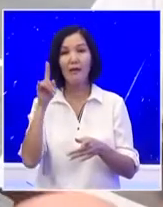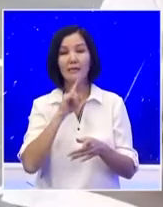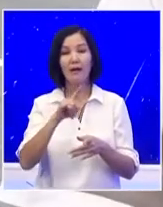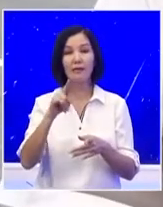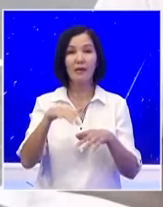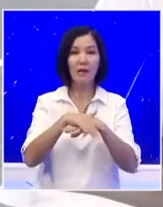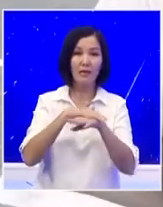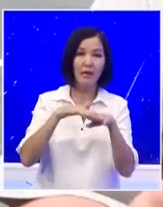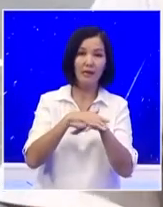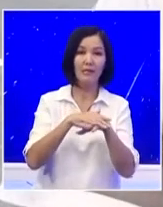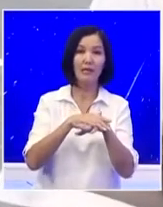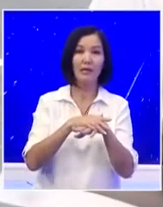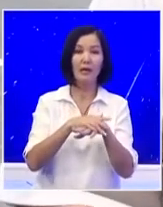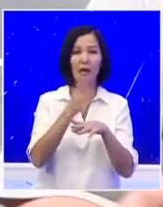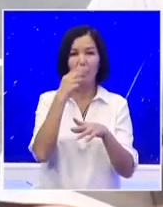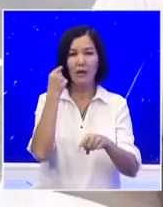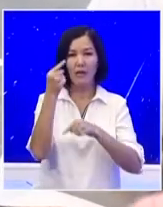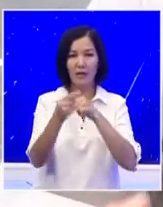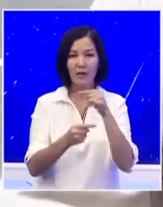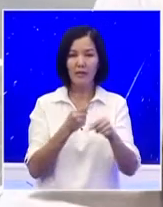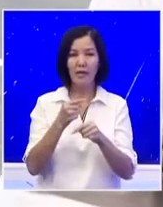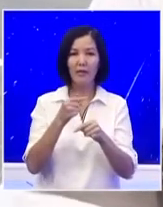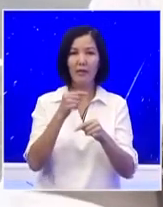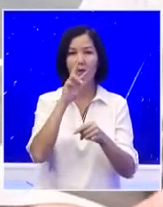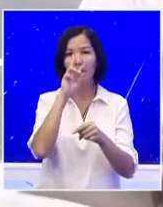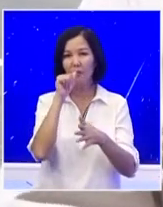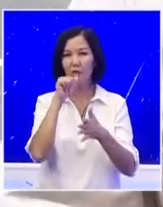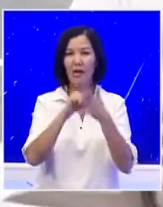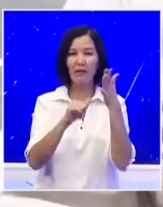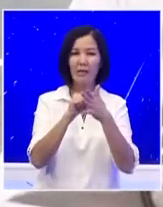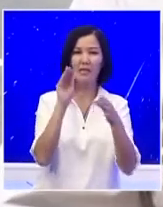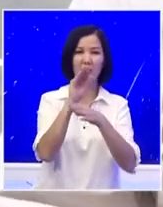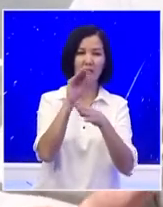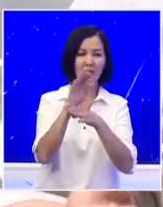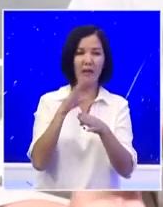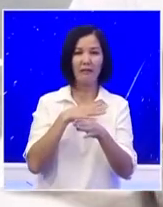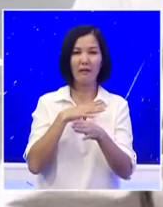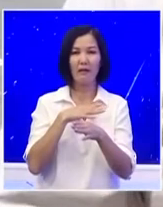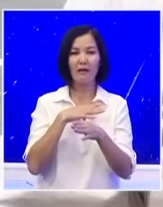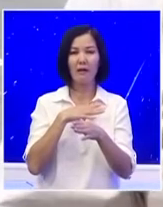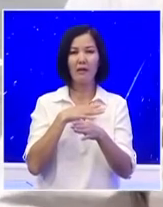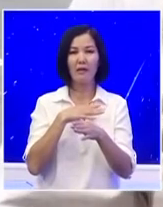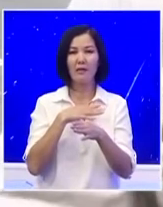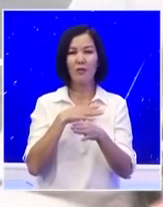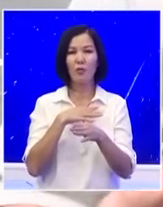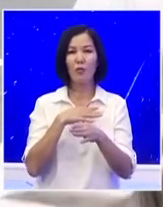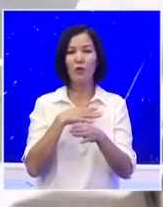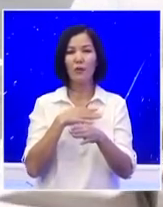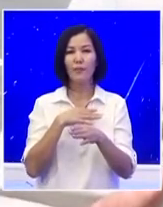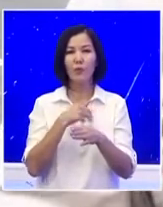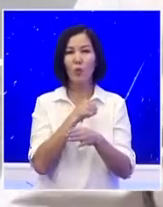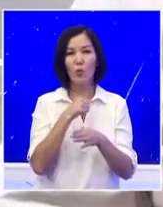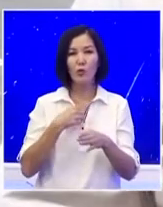мінезінің, қазақ менталитетінің көптеген кемшіліктерін сынады ғой. Енді ол жаны ашып, қабырғасы қайса отырып сынады. Халқын